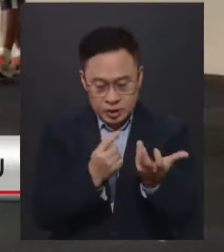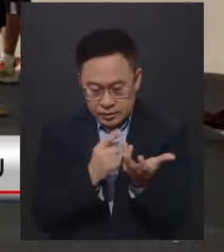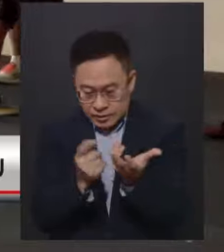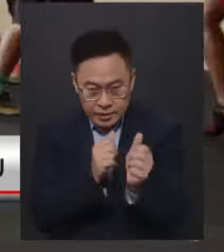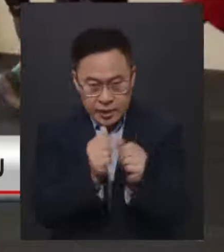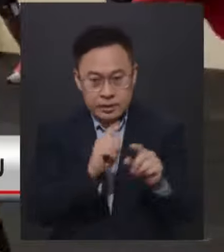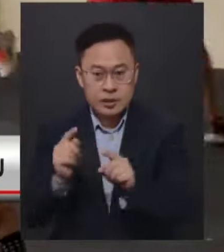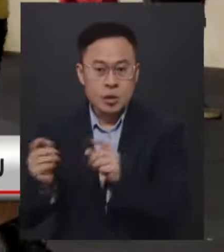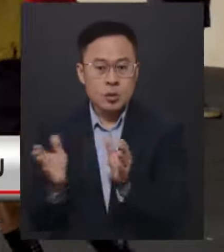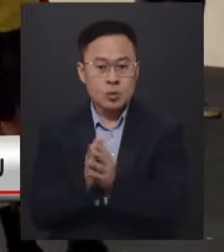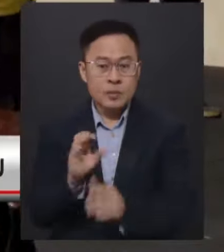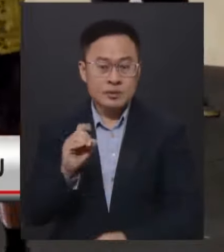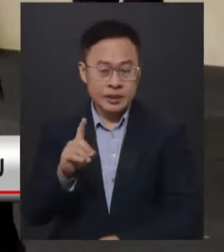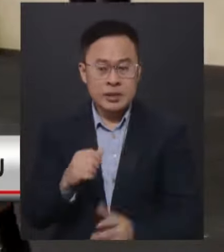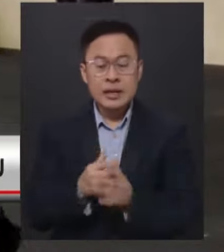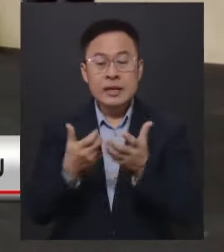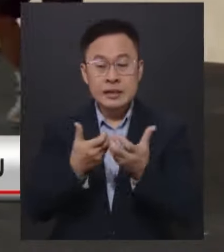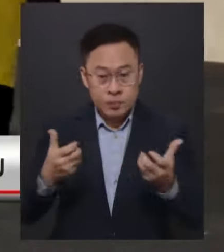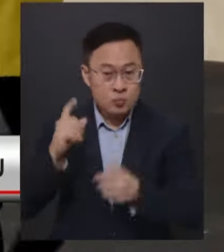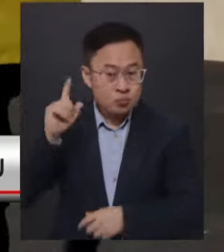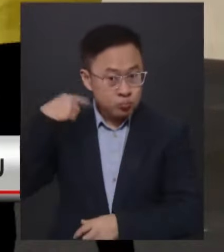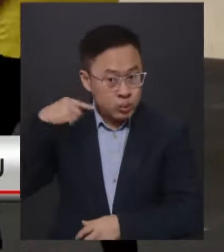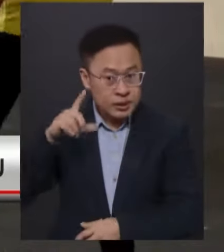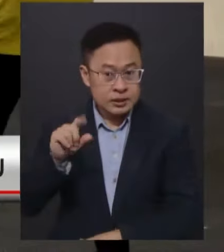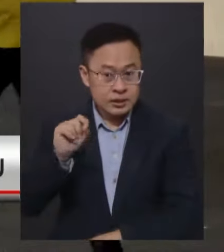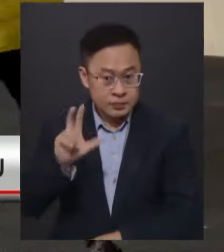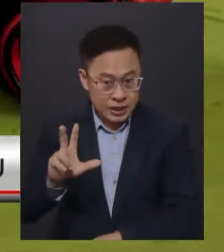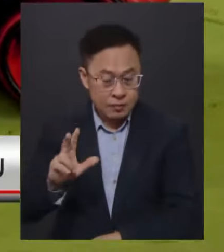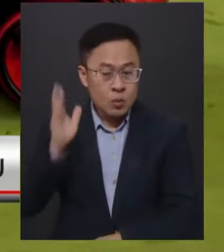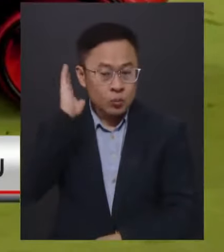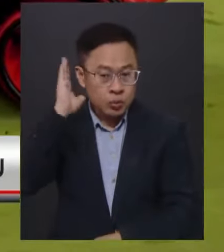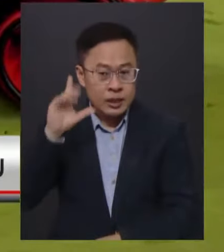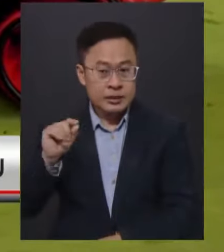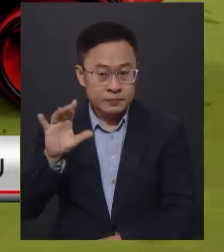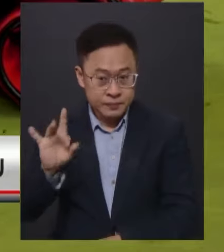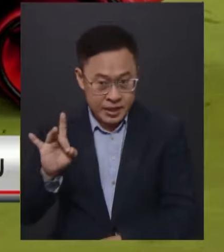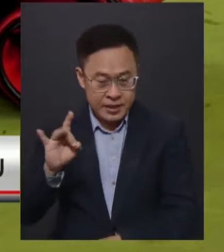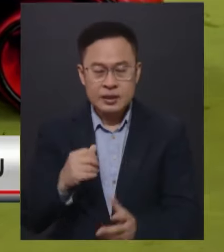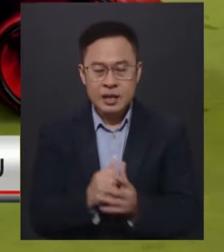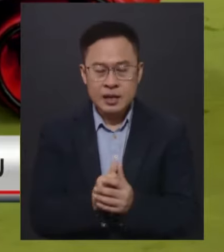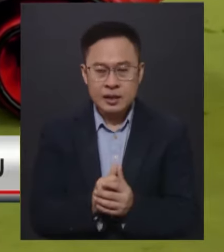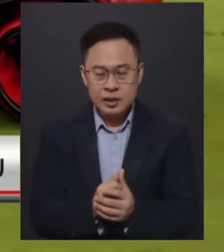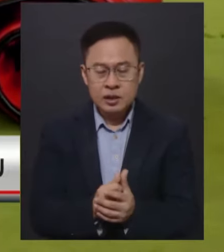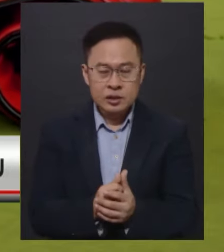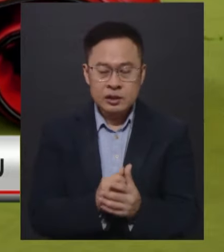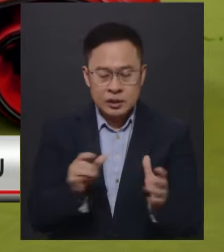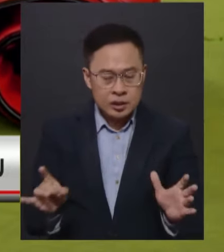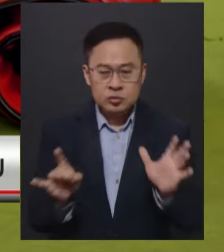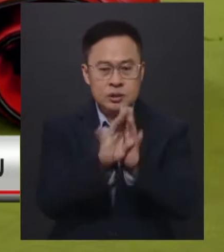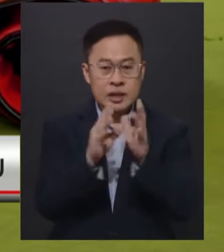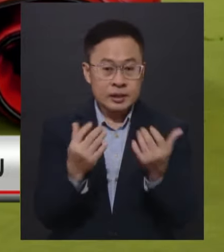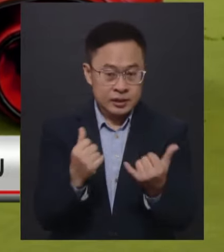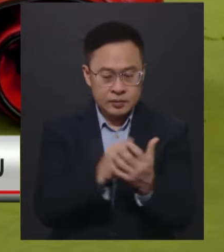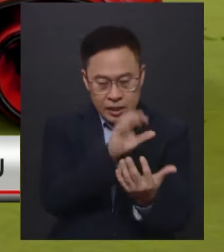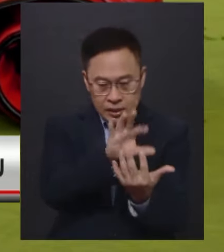ยแบ่งเป็นนักชกหญิงเนี่ย23รายการนะครับแล้วก็ชาย28รายการแล้วก็ถือว่าเป็นสนามสุดท้ายของการคัด